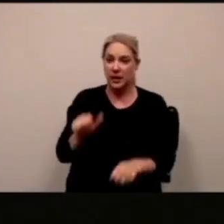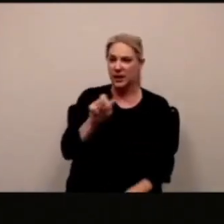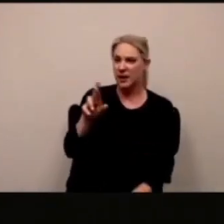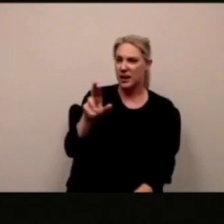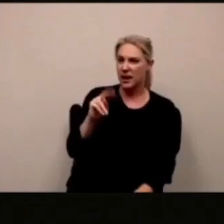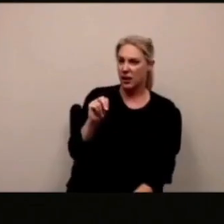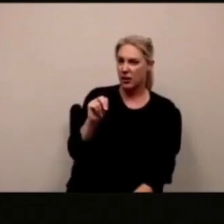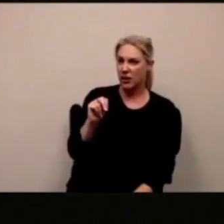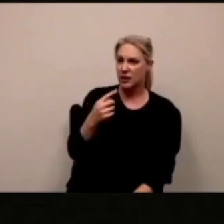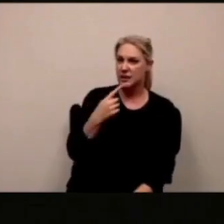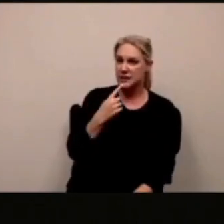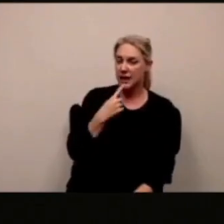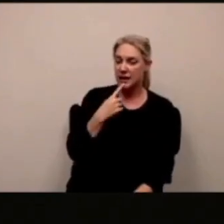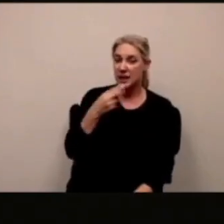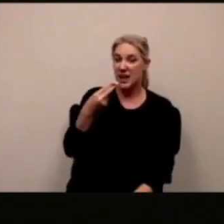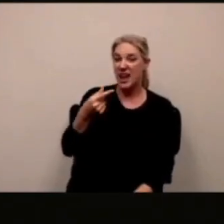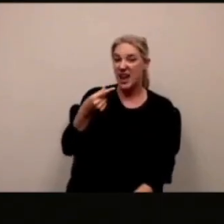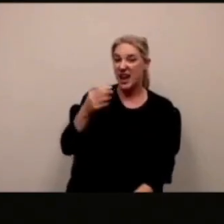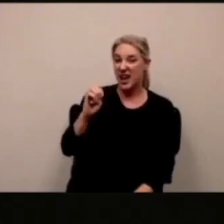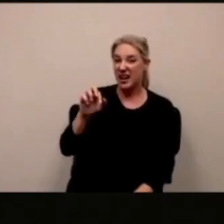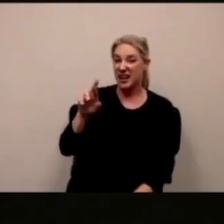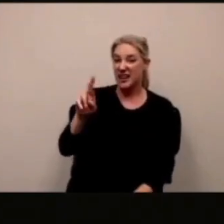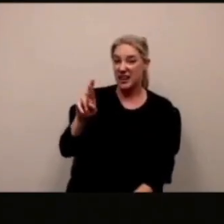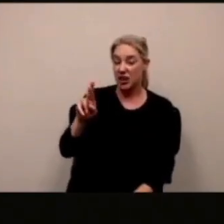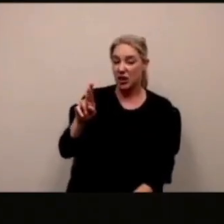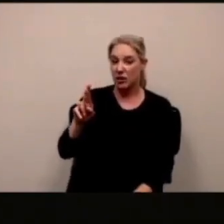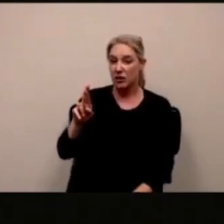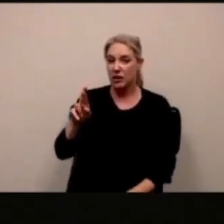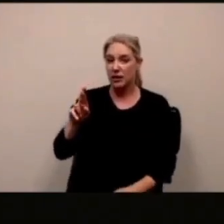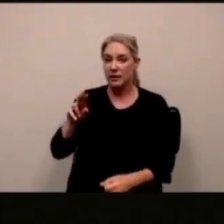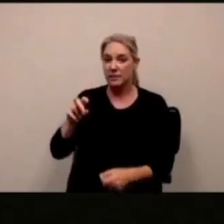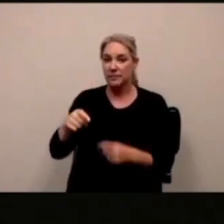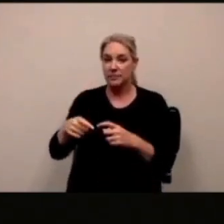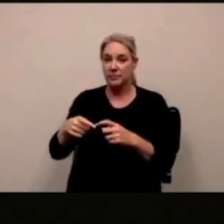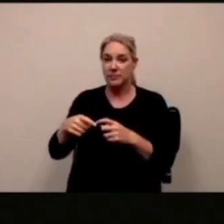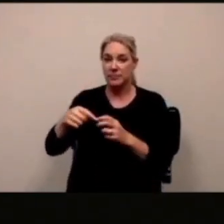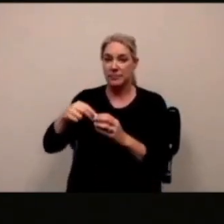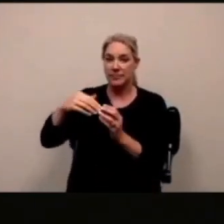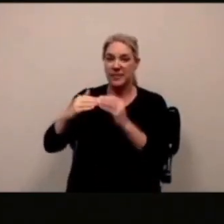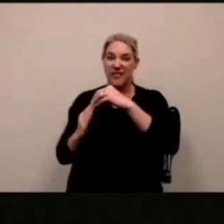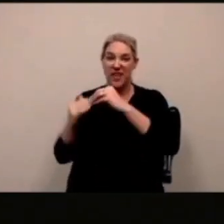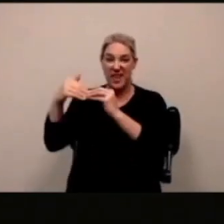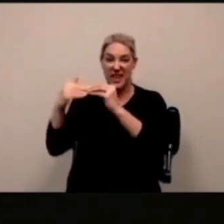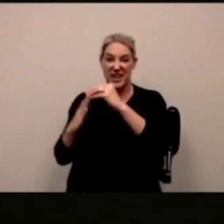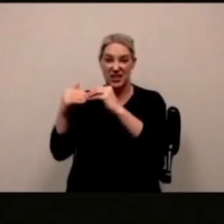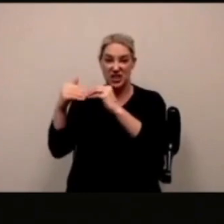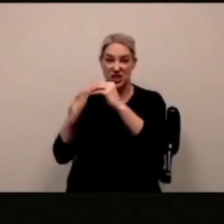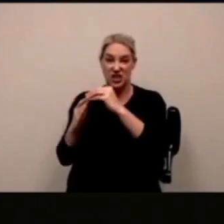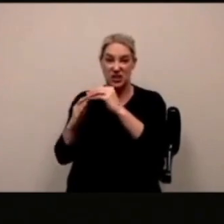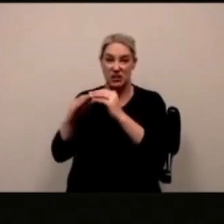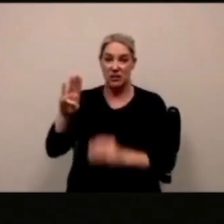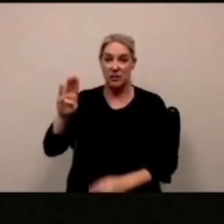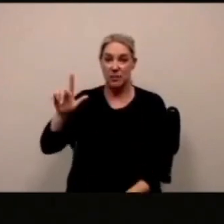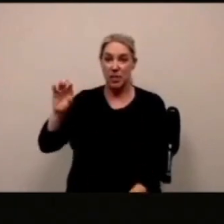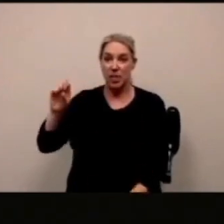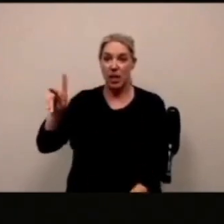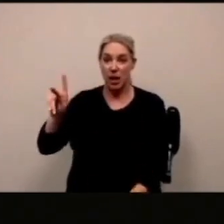したらやってもやってみる価値はとあると思いますこういうふうなとヒンジを取り入れるなどですねと